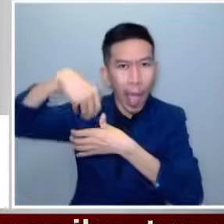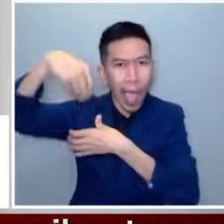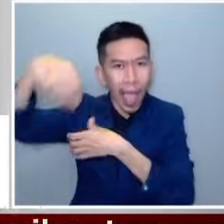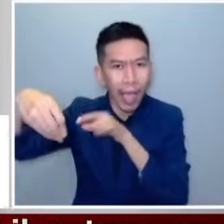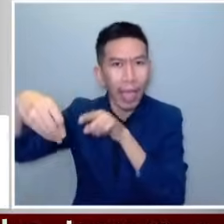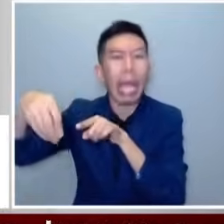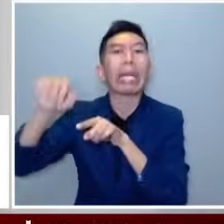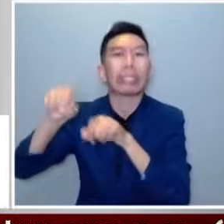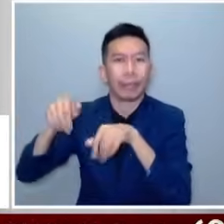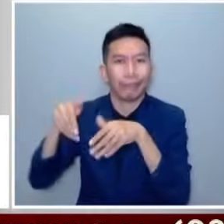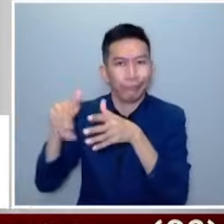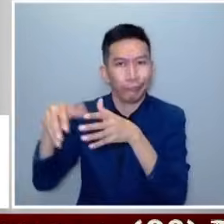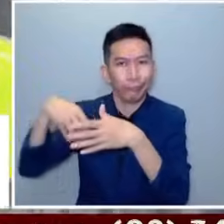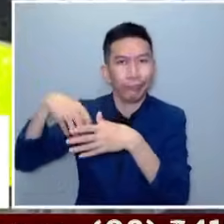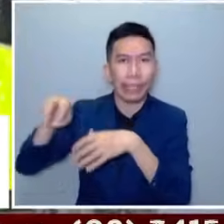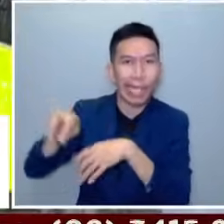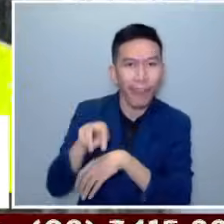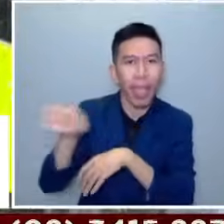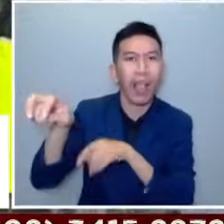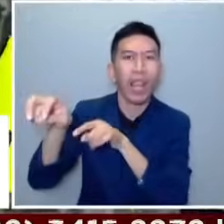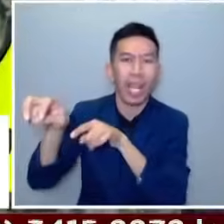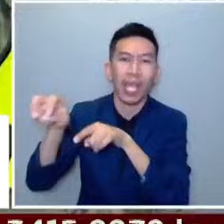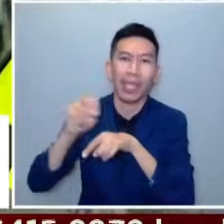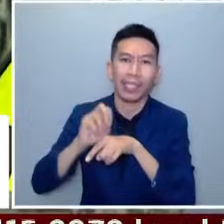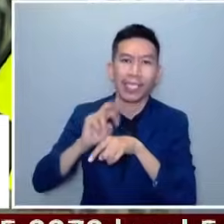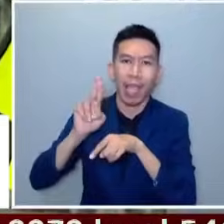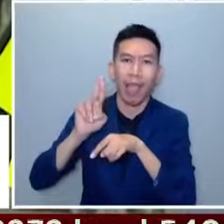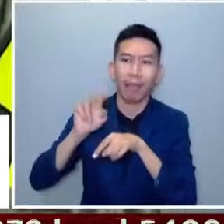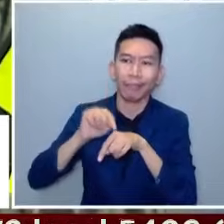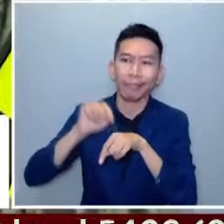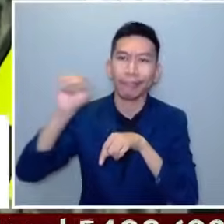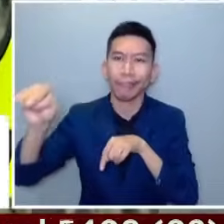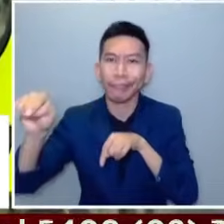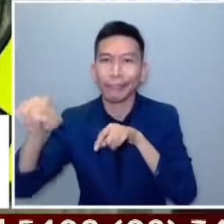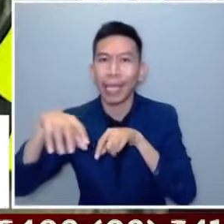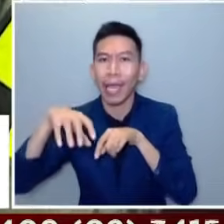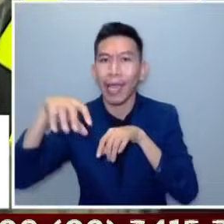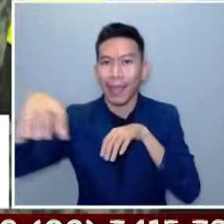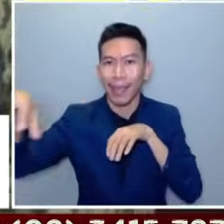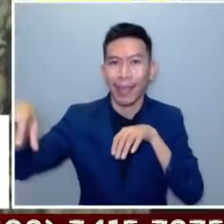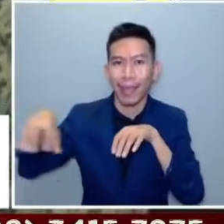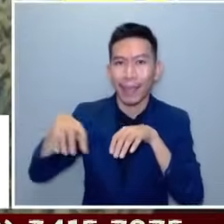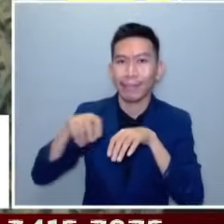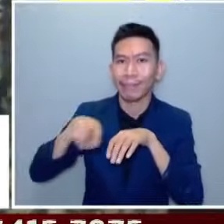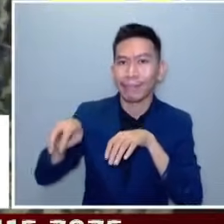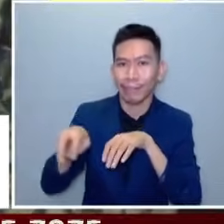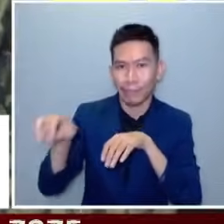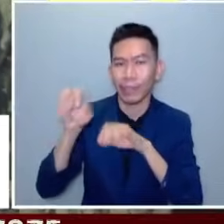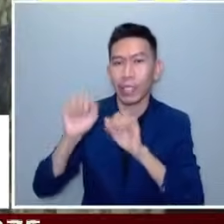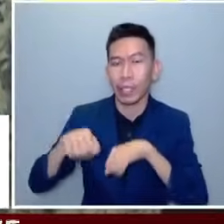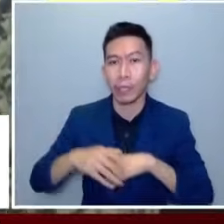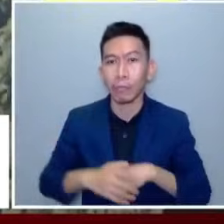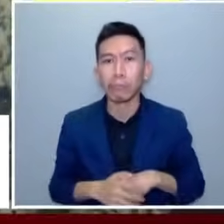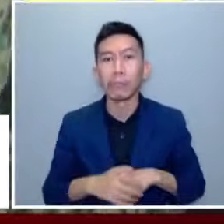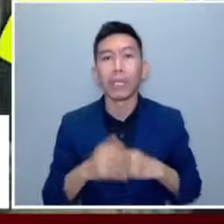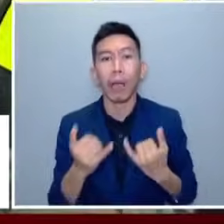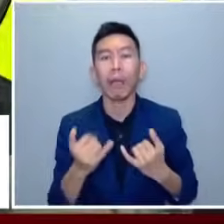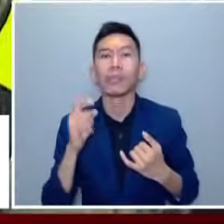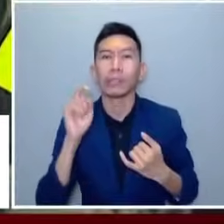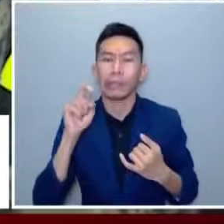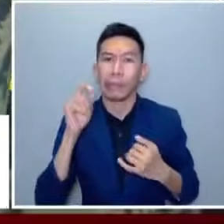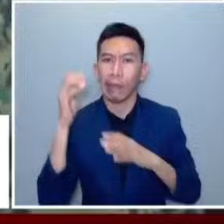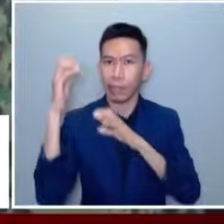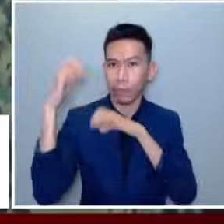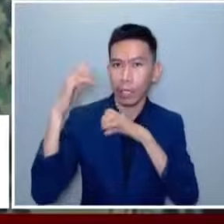lumabas-pasok ng NCR Plus area. Sabi naman ng Joint Task Force COVID-19 Shield, asahan ang mas mahigpit na checkpoints